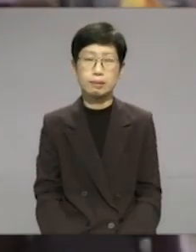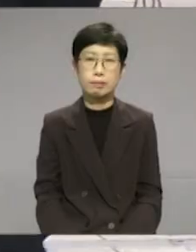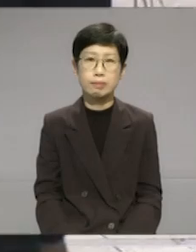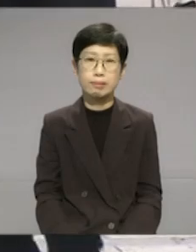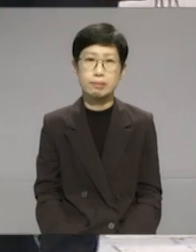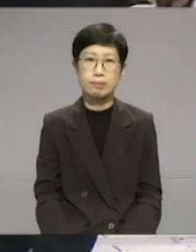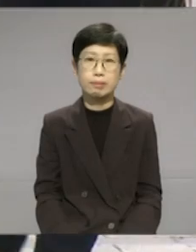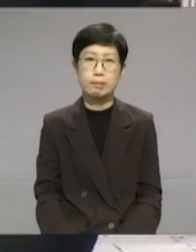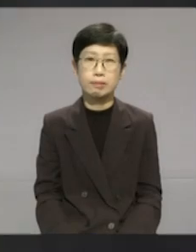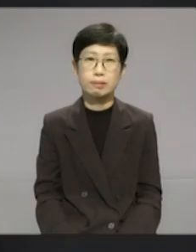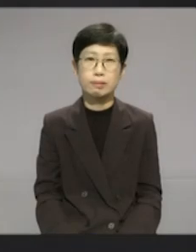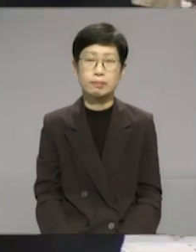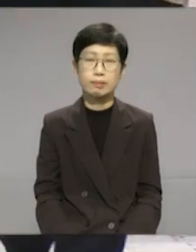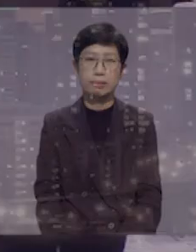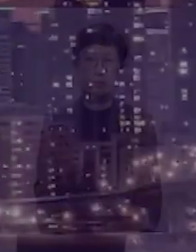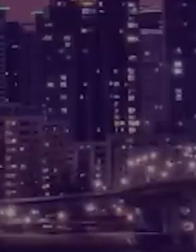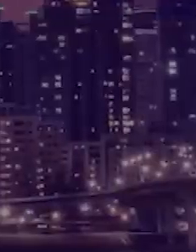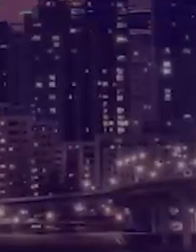월드뉴스 윤서입니다